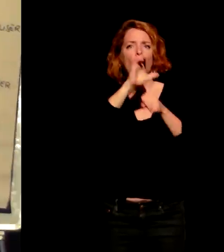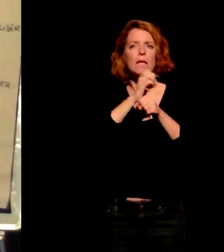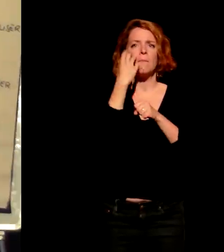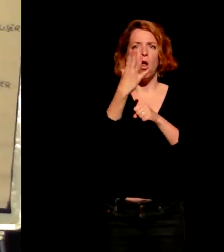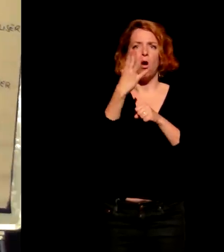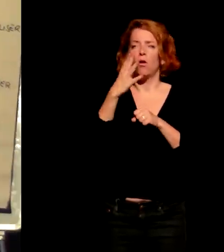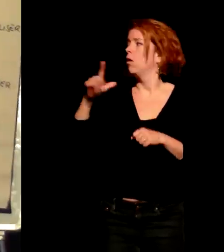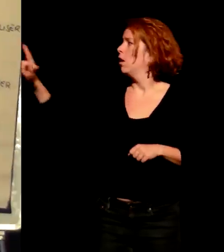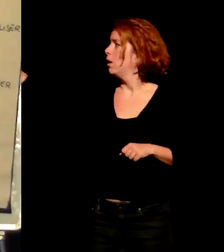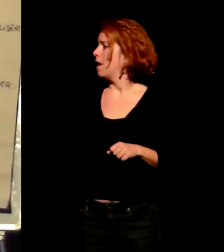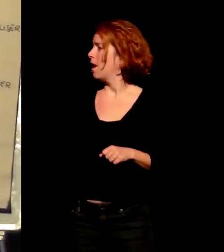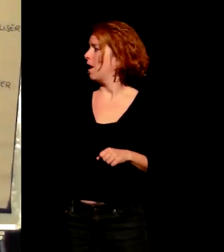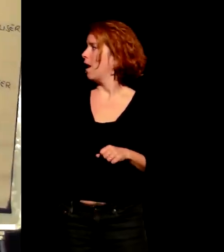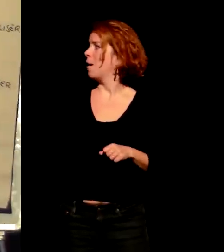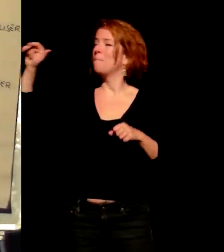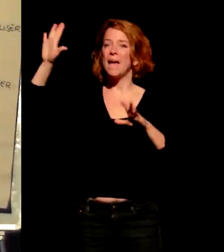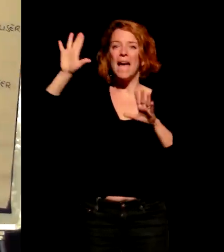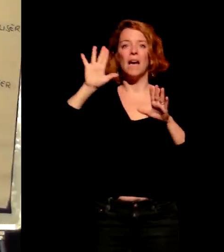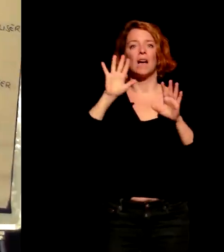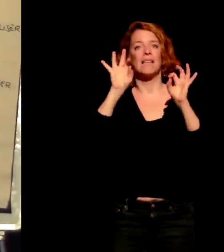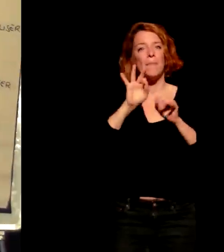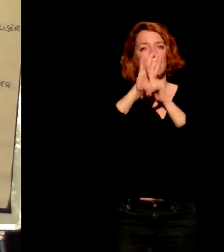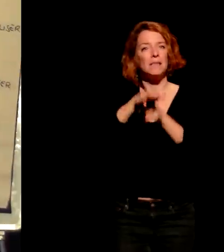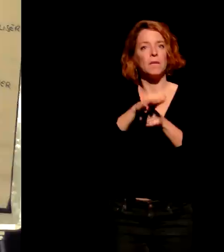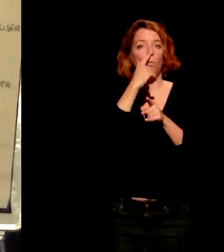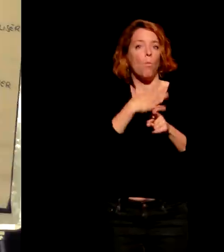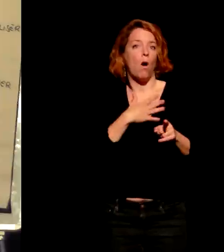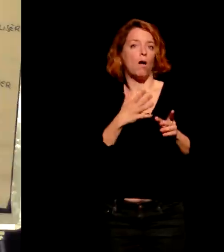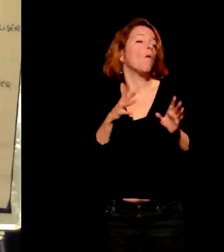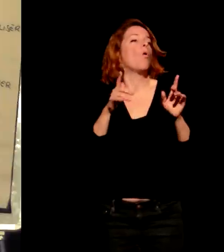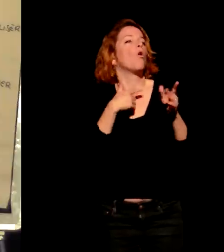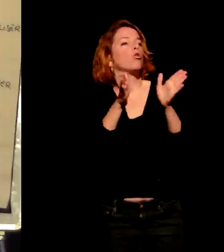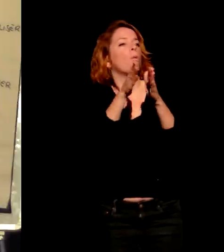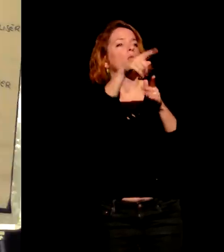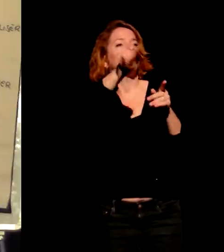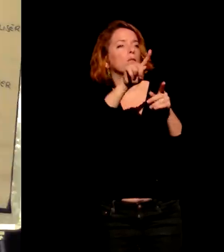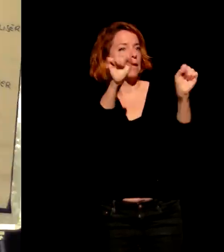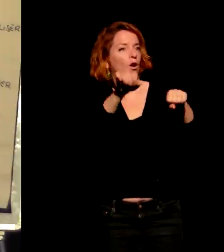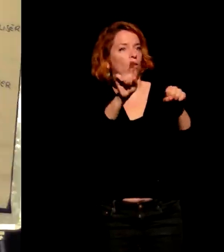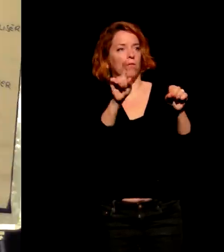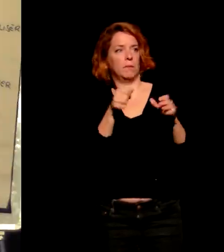de la mécanique qui leur est adressée. Je sais pas si c'est clair cette idée-là. Je vous demande pas d'être d'accord. Au moins, est-ce que c'est clair?